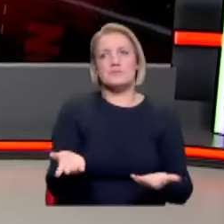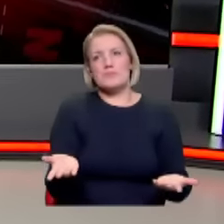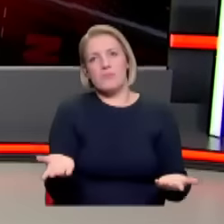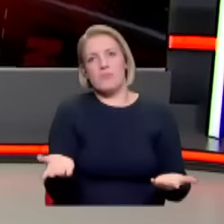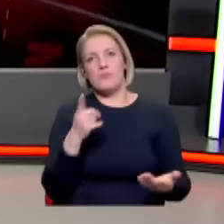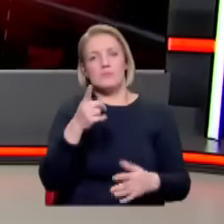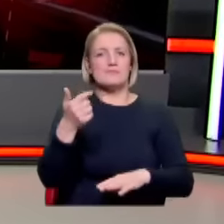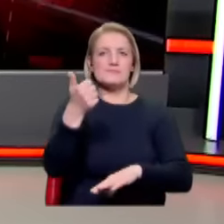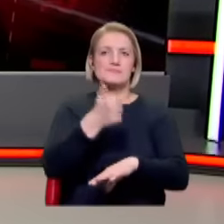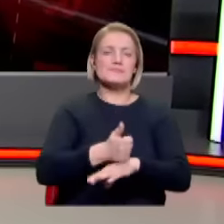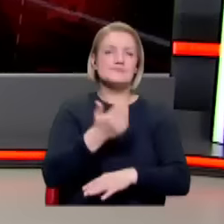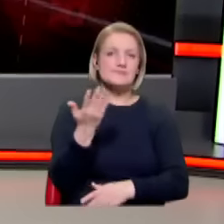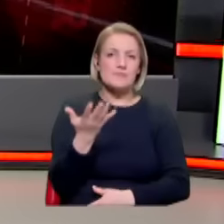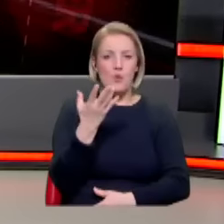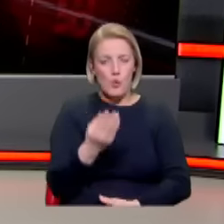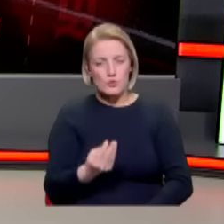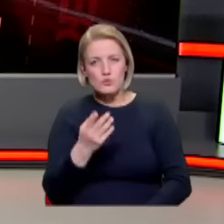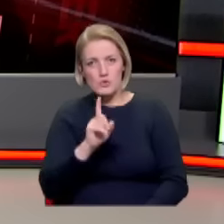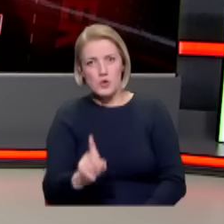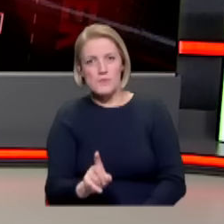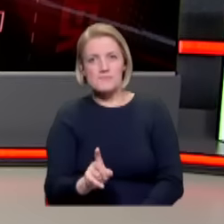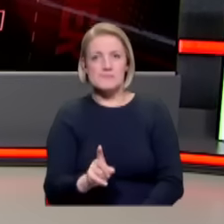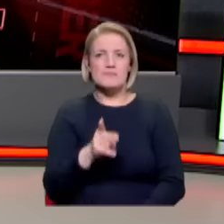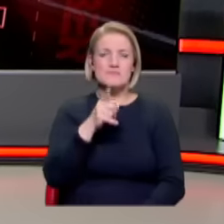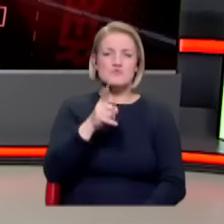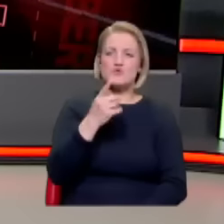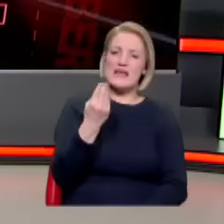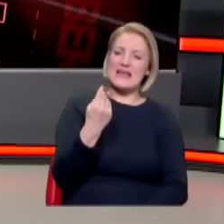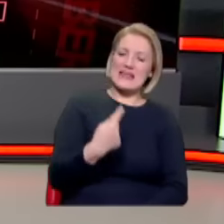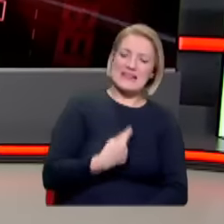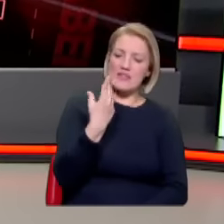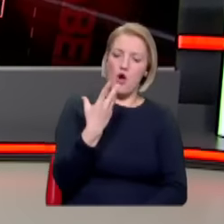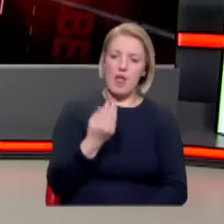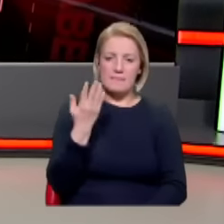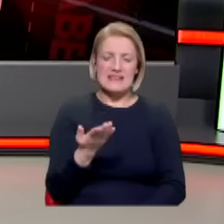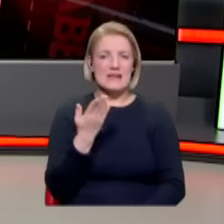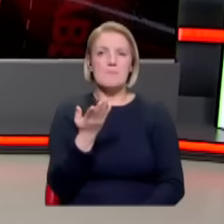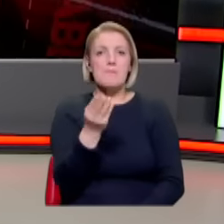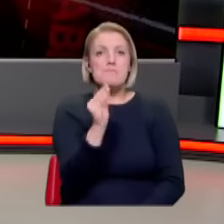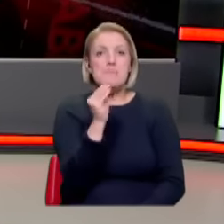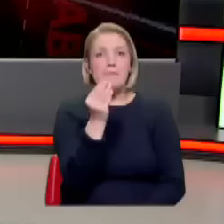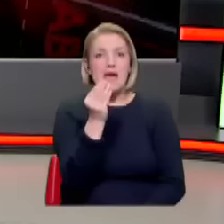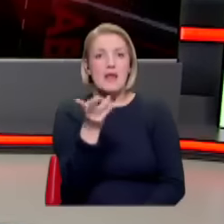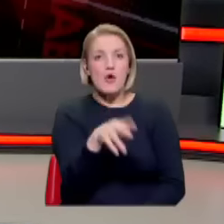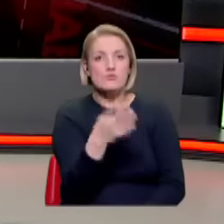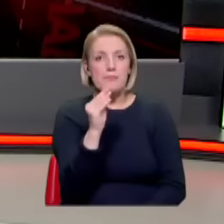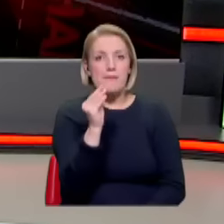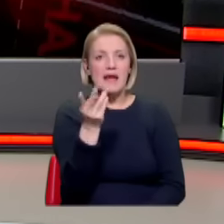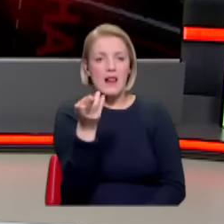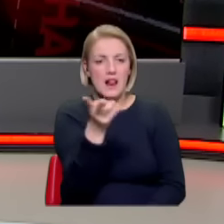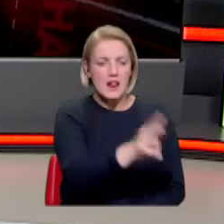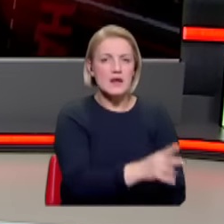Bu iktidarda acaba olur mu? Efendim şuna iyi niyetle girişmiş olabilirler mi falan diye. Ya bebekler katledilmiş,